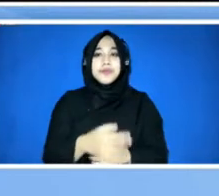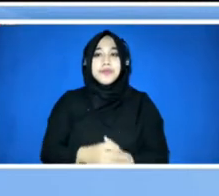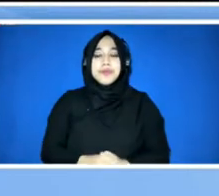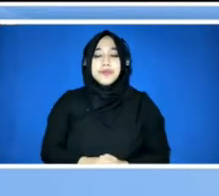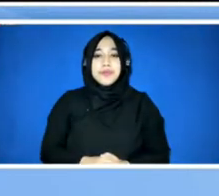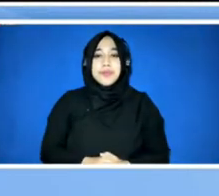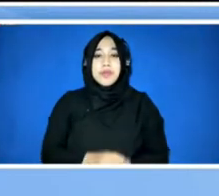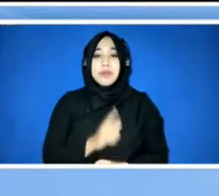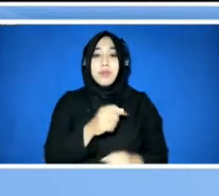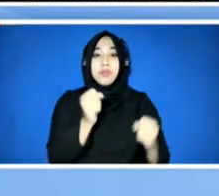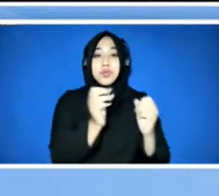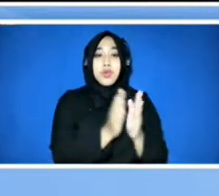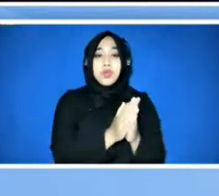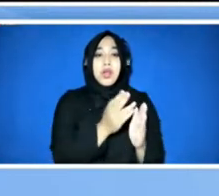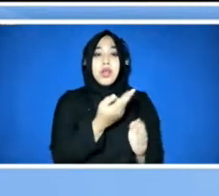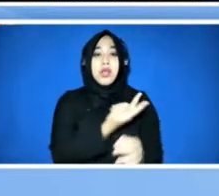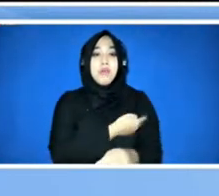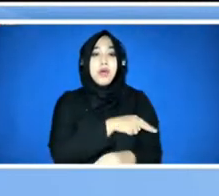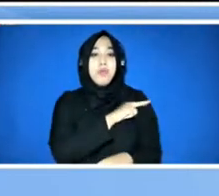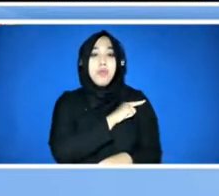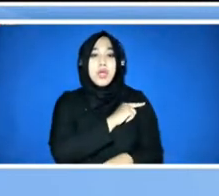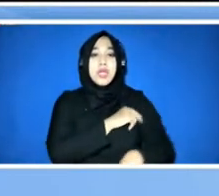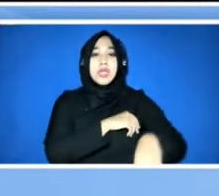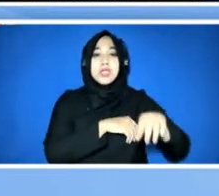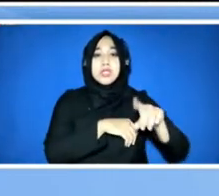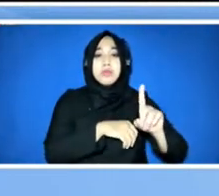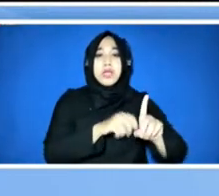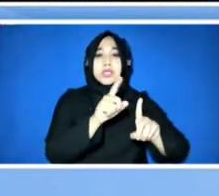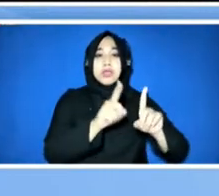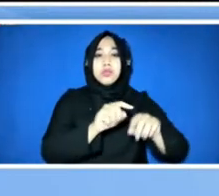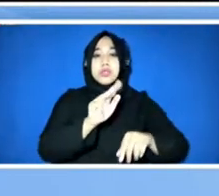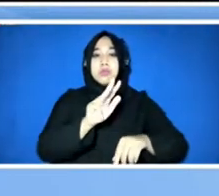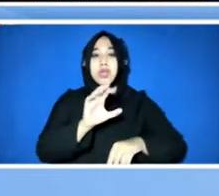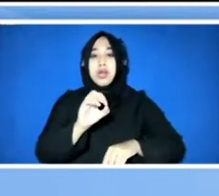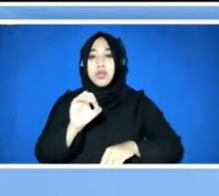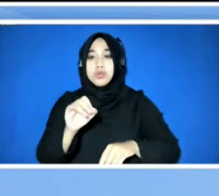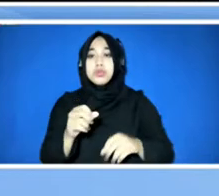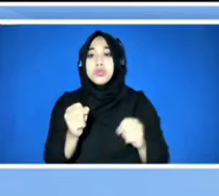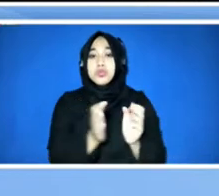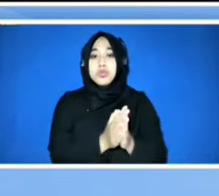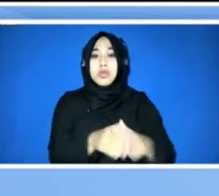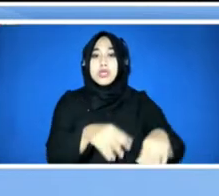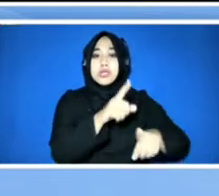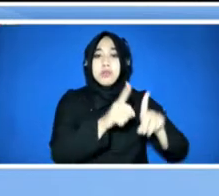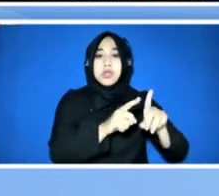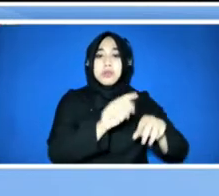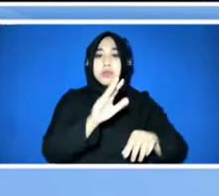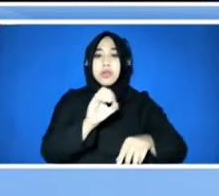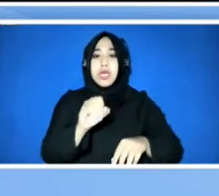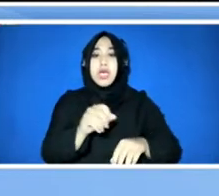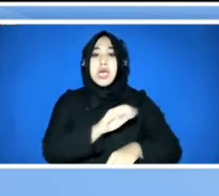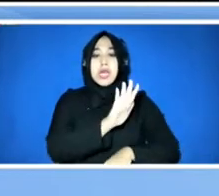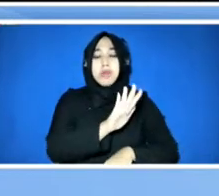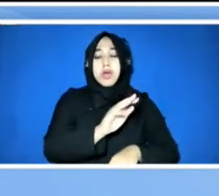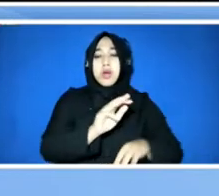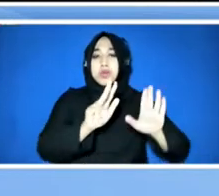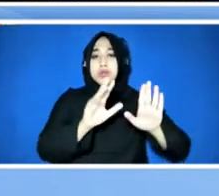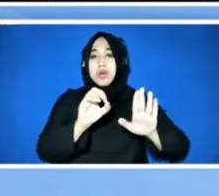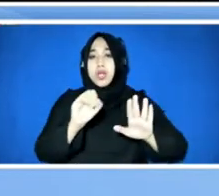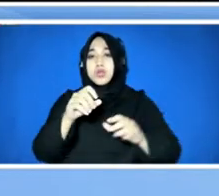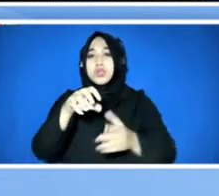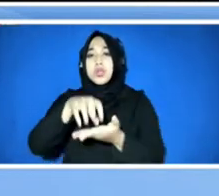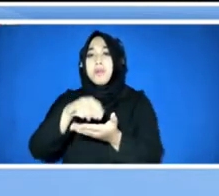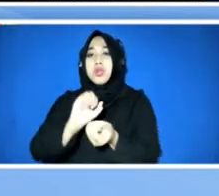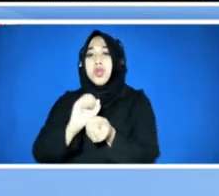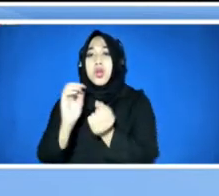Karena total kapasiti kita 11.900. Tapi coba dicermati, dari 11.900, 5.900 itu di Surabaya.